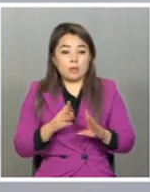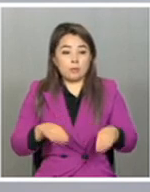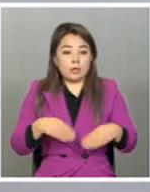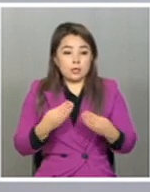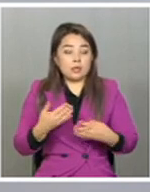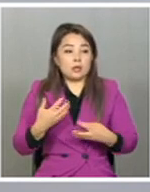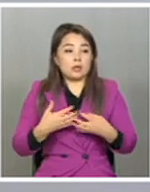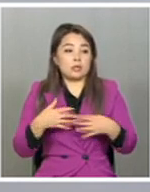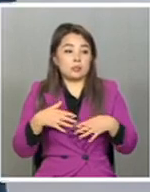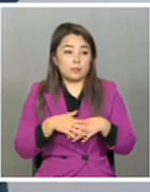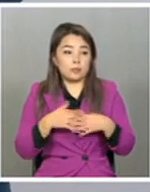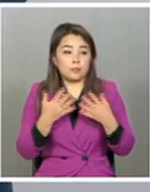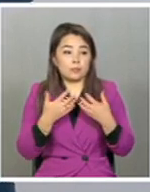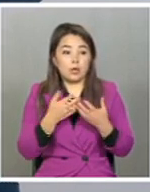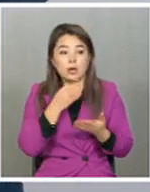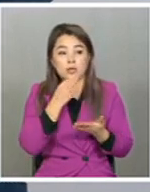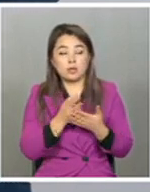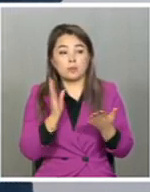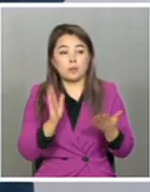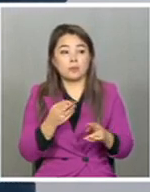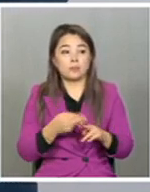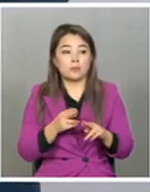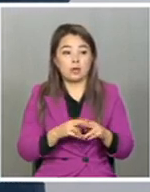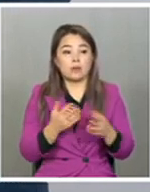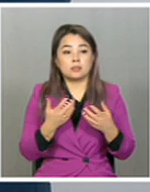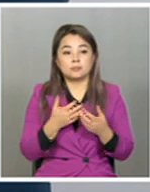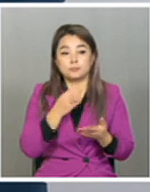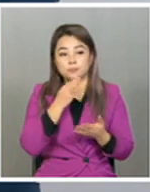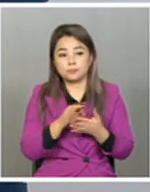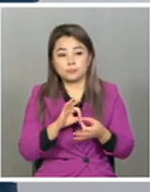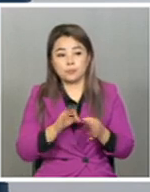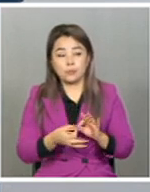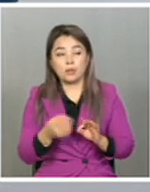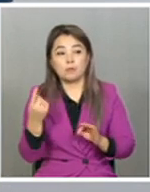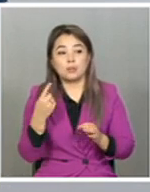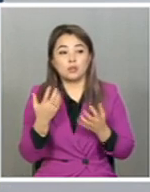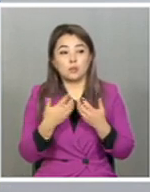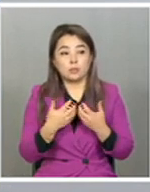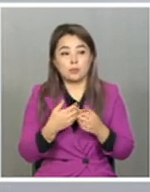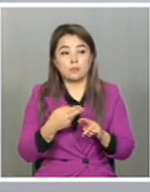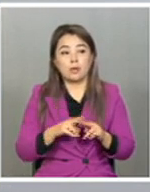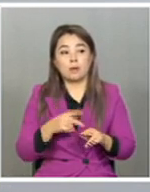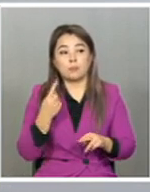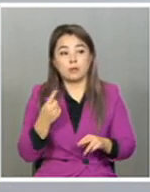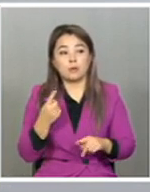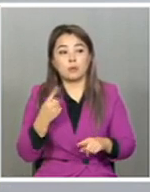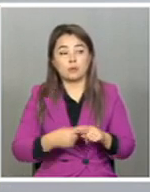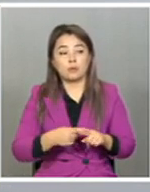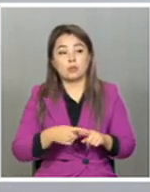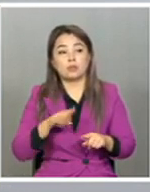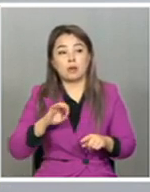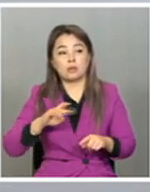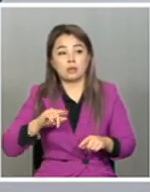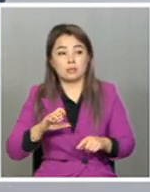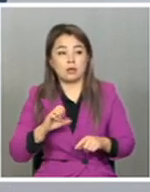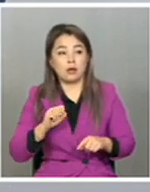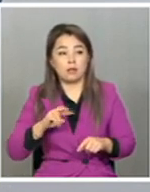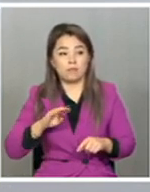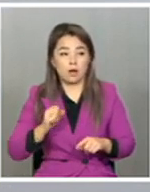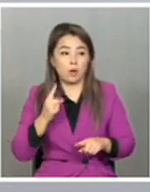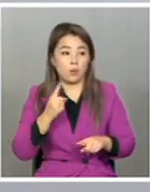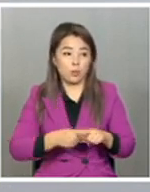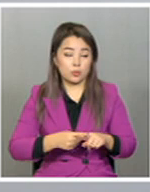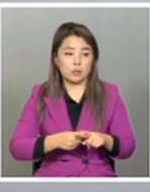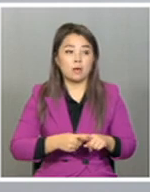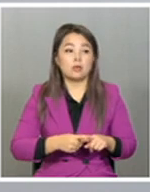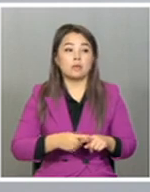өрнектерді ықшамдаңыздар дейді. Енді өрнектерді ықшамдайық. Бірінші өрнек. Бір мен тангенс альфаның косинусының квадраты